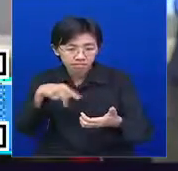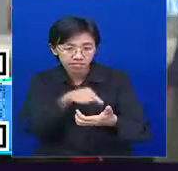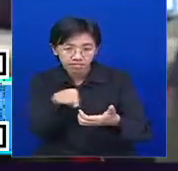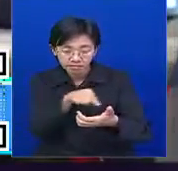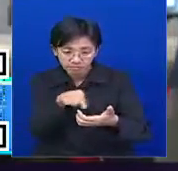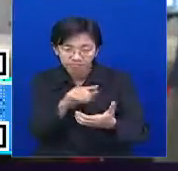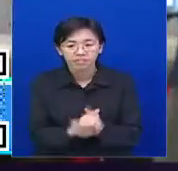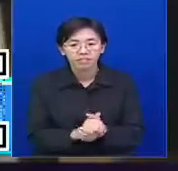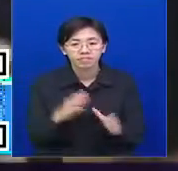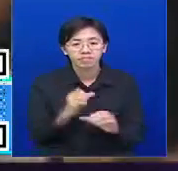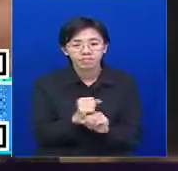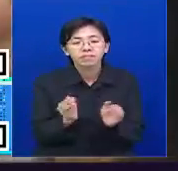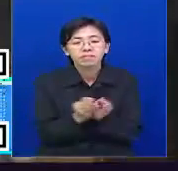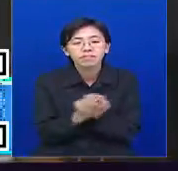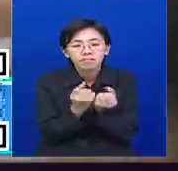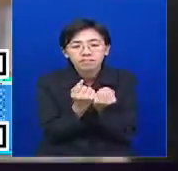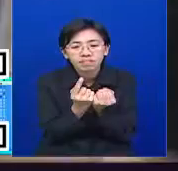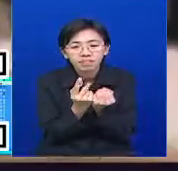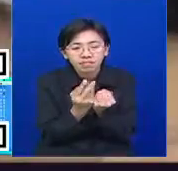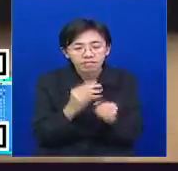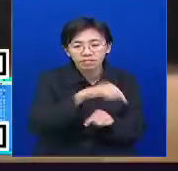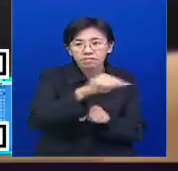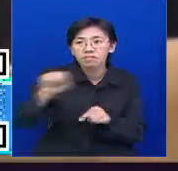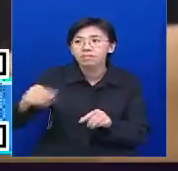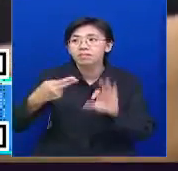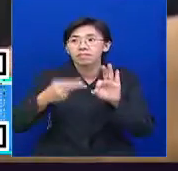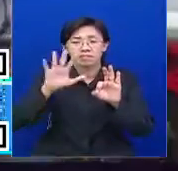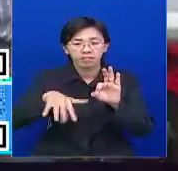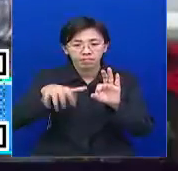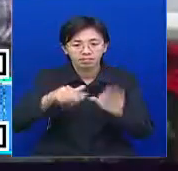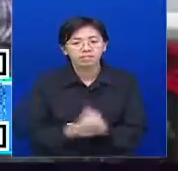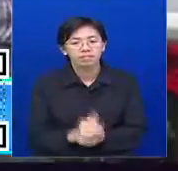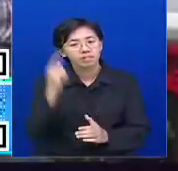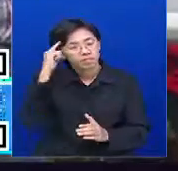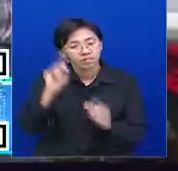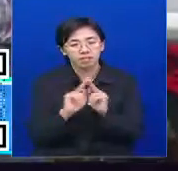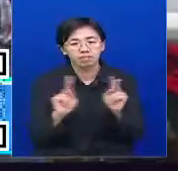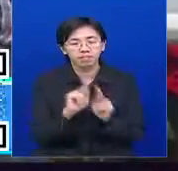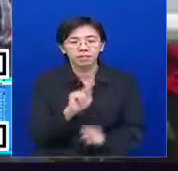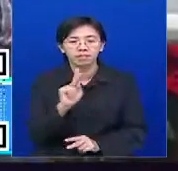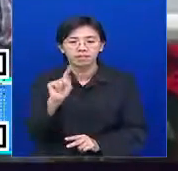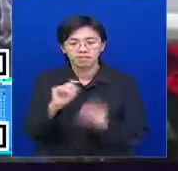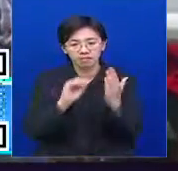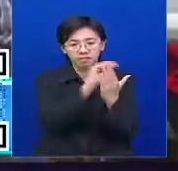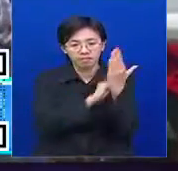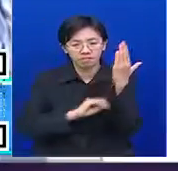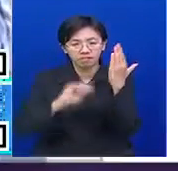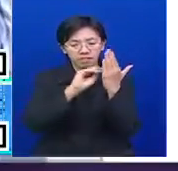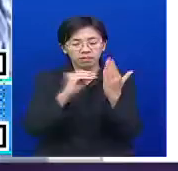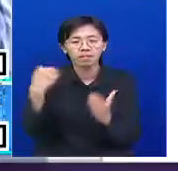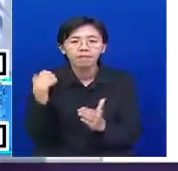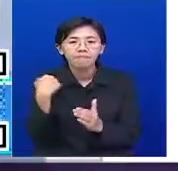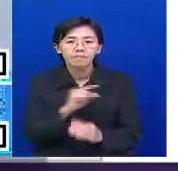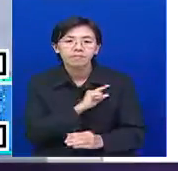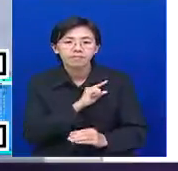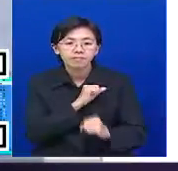Report รายงานผลคะแนนจากหน่วยออกเสียงกว่า 95,000 หน่วยซึ่งกรรมการประจำหน่วยออกเสียงนั้นแต่ละหน่วยจะได้รับมอบหมายท